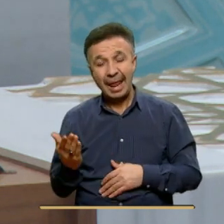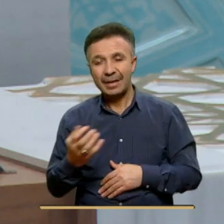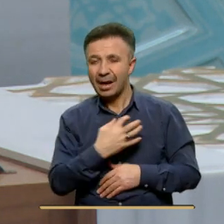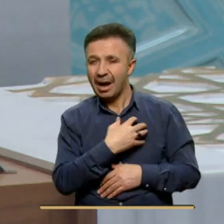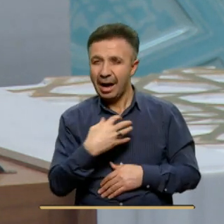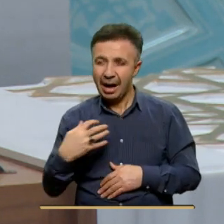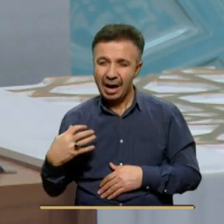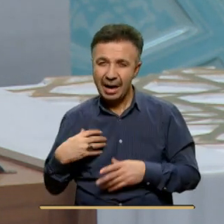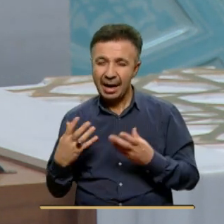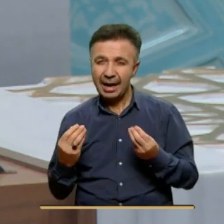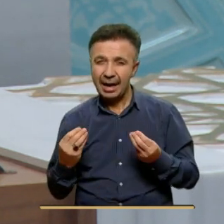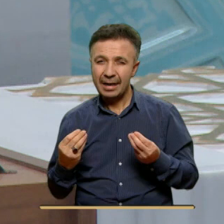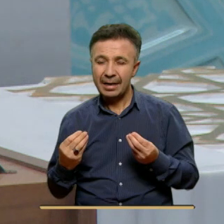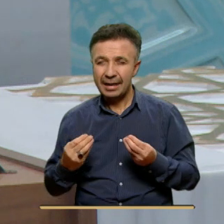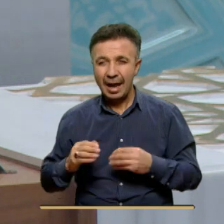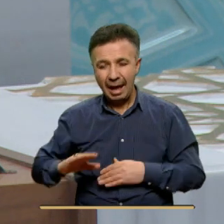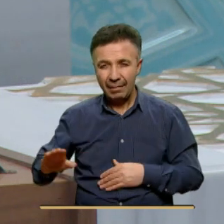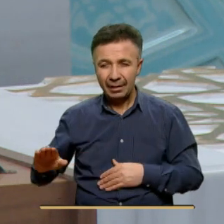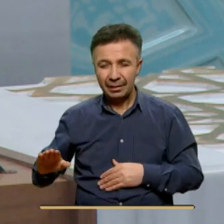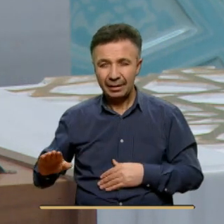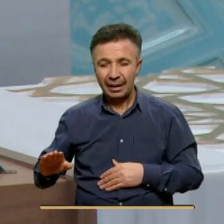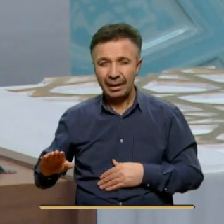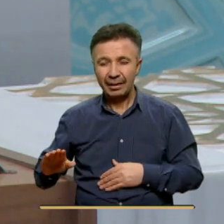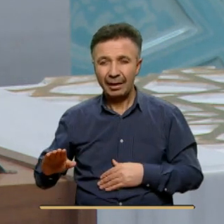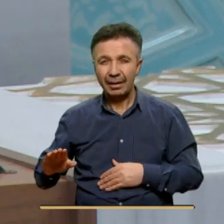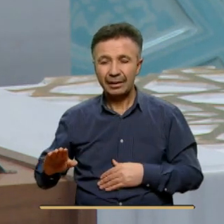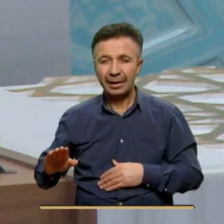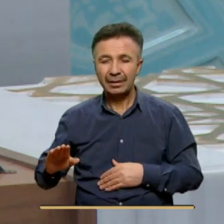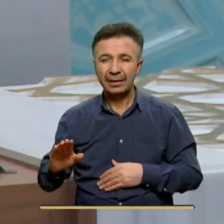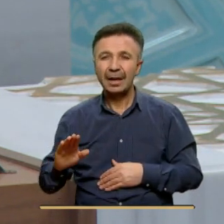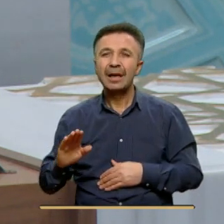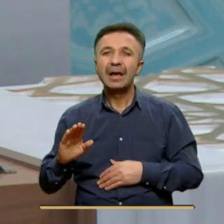anneler evlatlarının kapılarını çalmasını beklemekte.